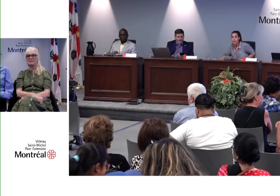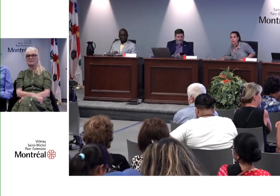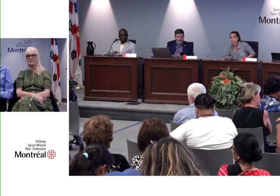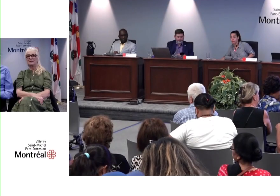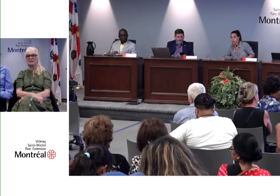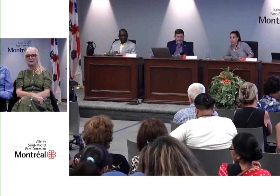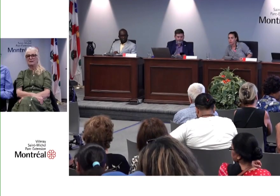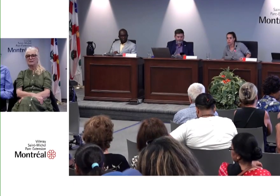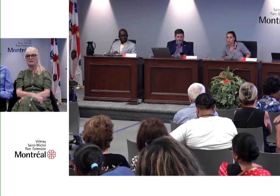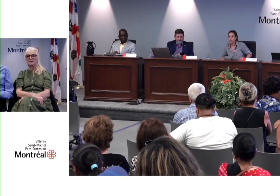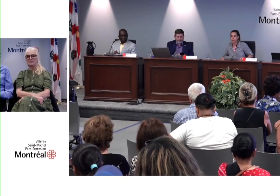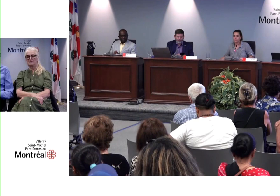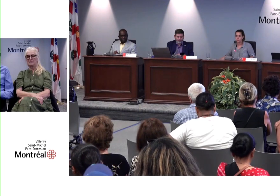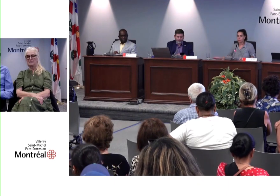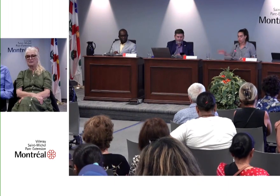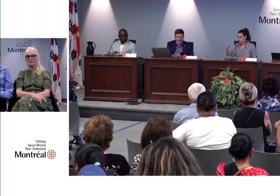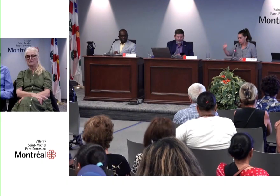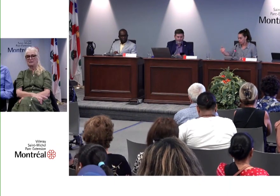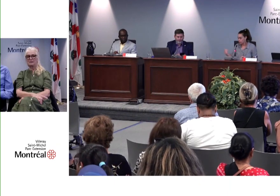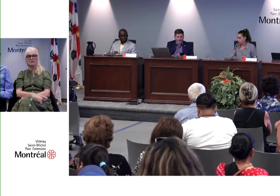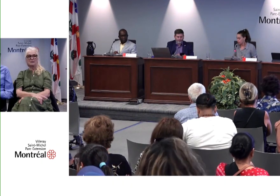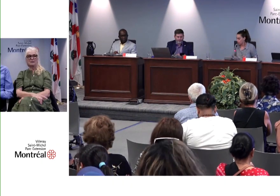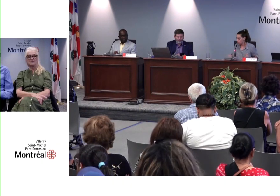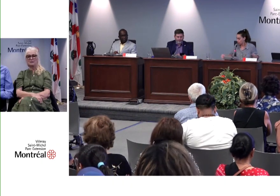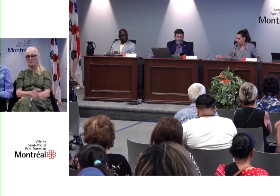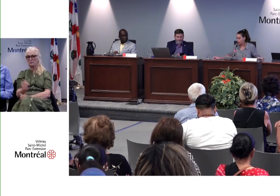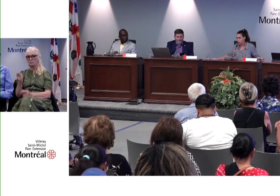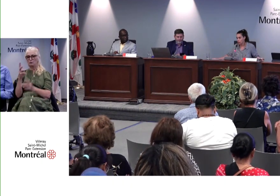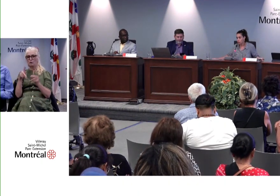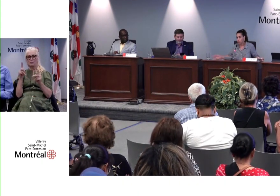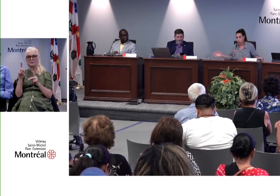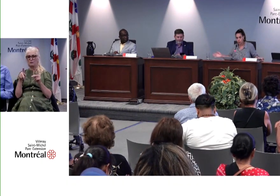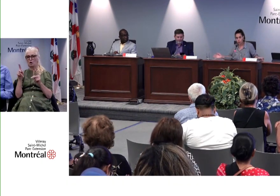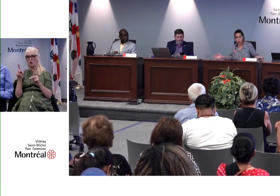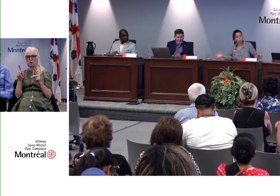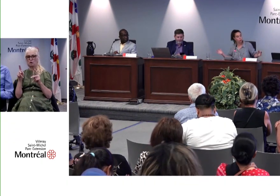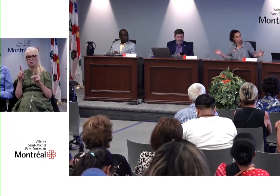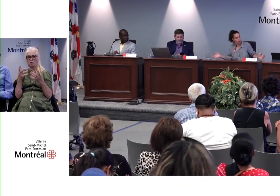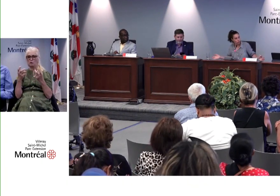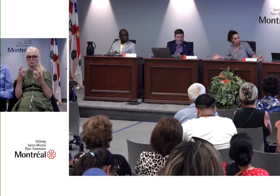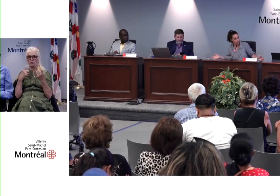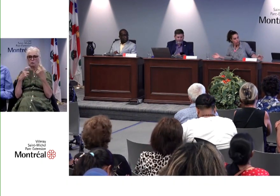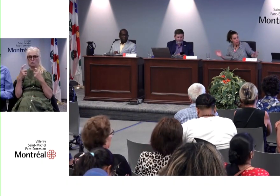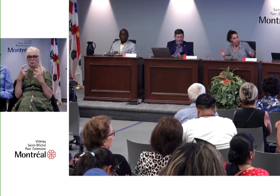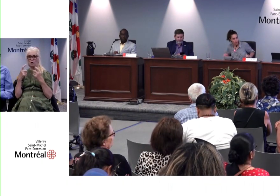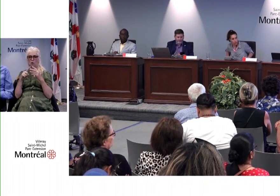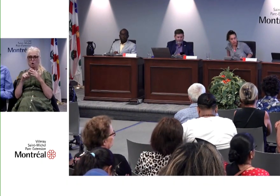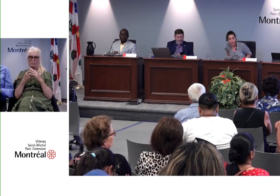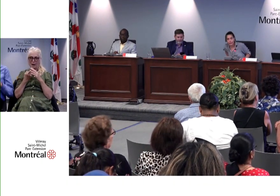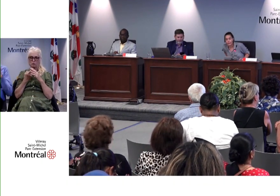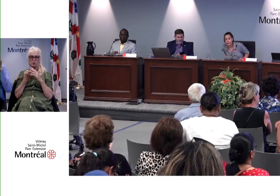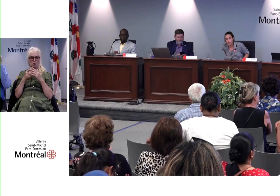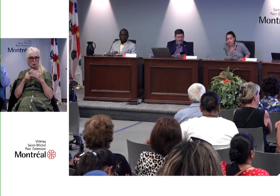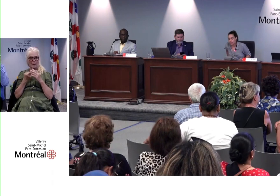si ça va aux gens il y a quelqu'un de plusieurs personnes qui veulent poser leurs questions alors je propose de reprendre